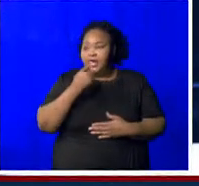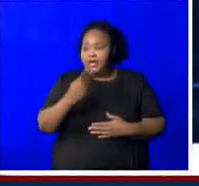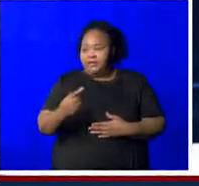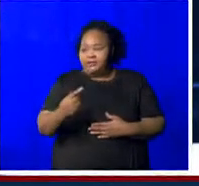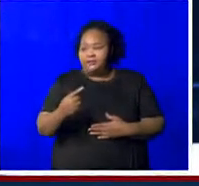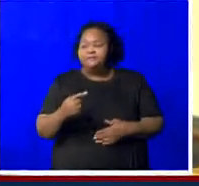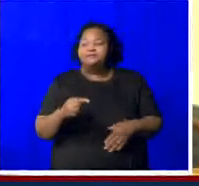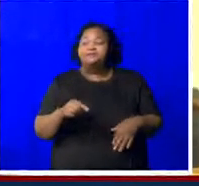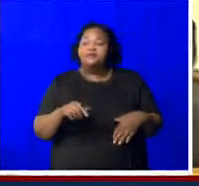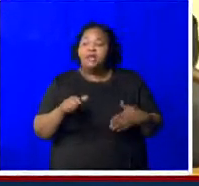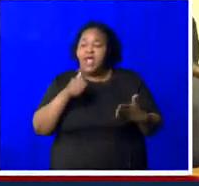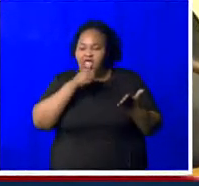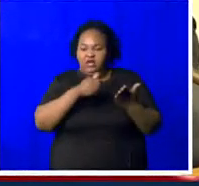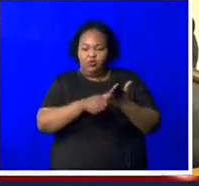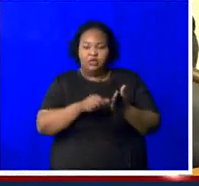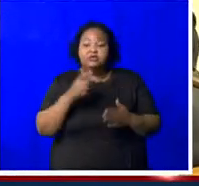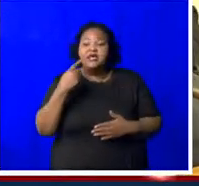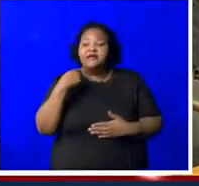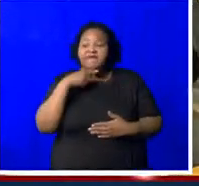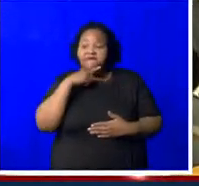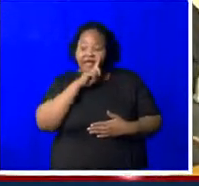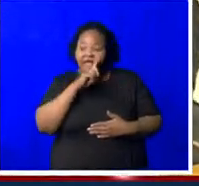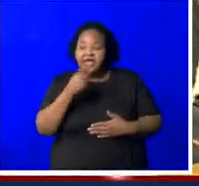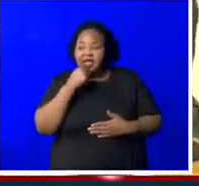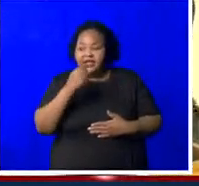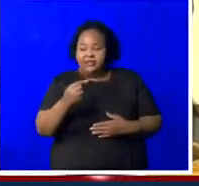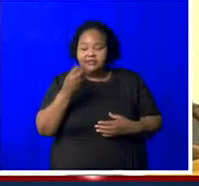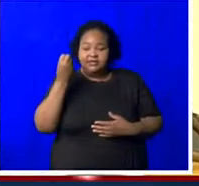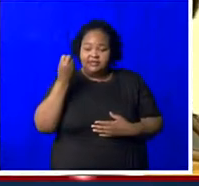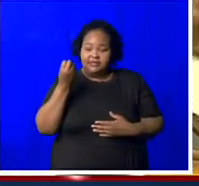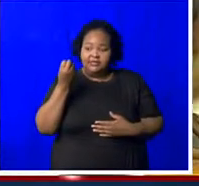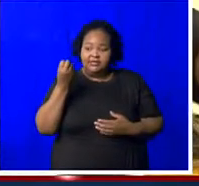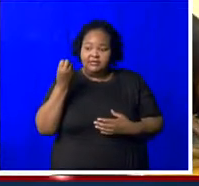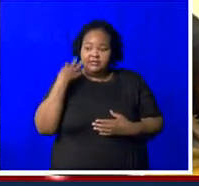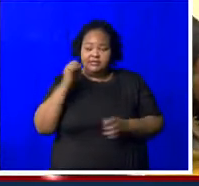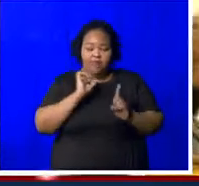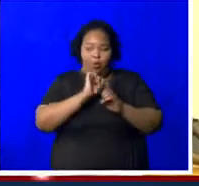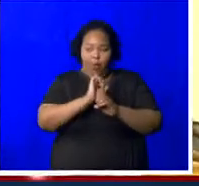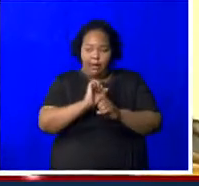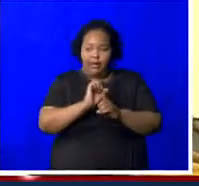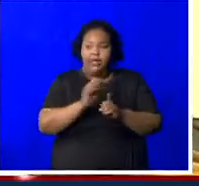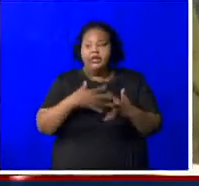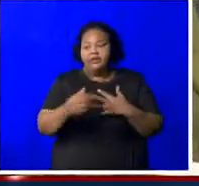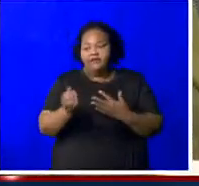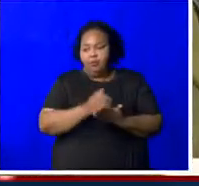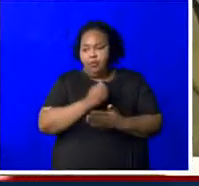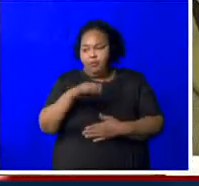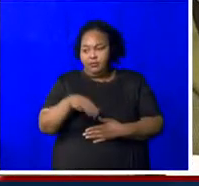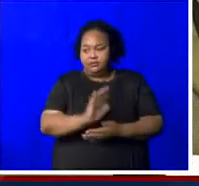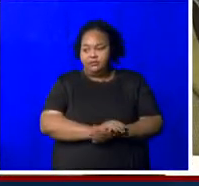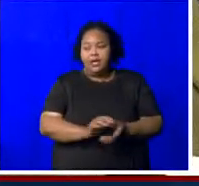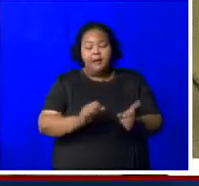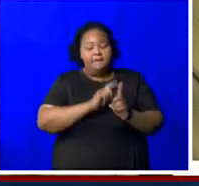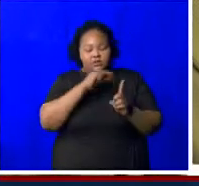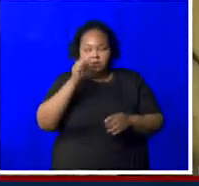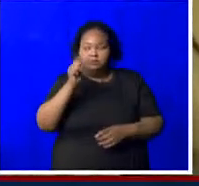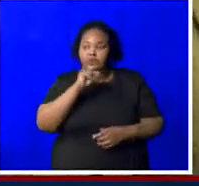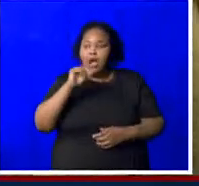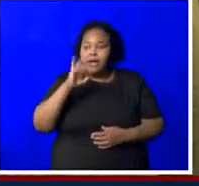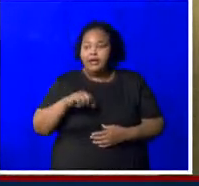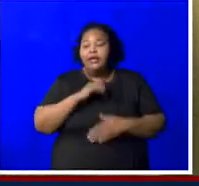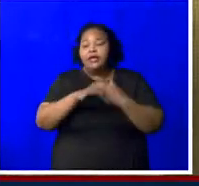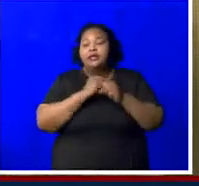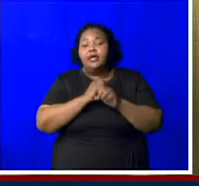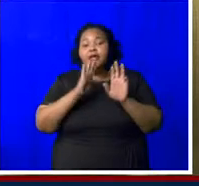iyaphekwa. Umufi kuleli fa leli uMathole Zwane washona ngeminyaka wa-1996. Zwane ibheka nebantwana labasihlanu